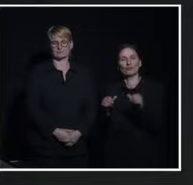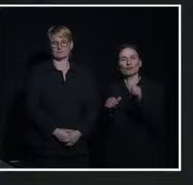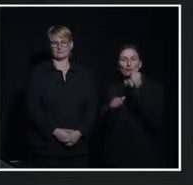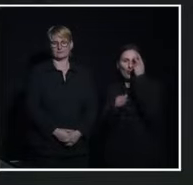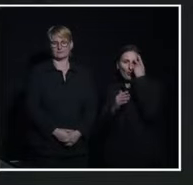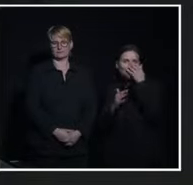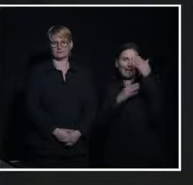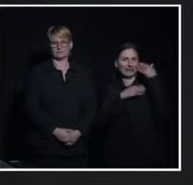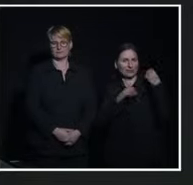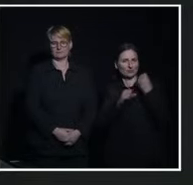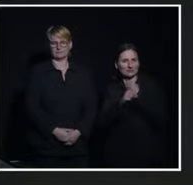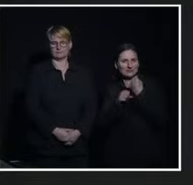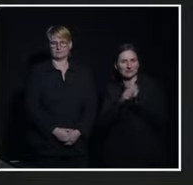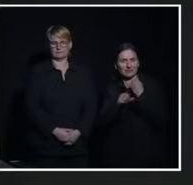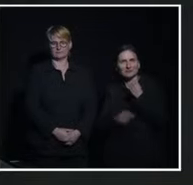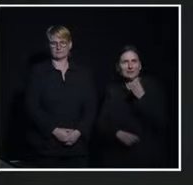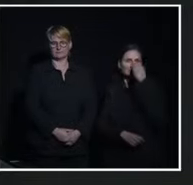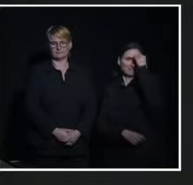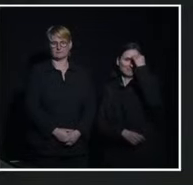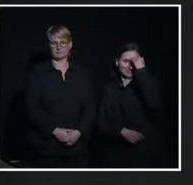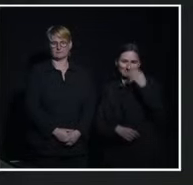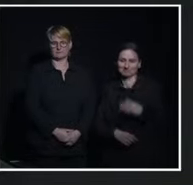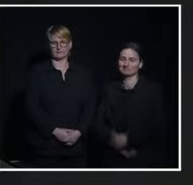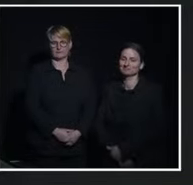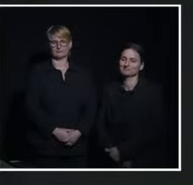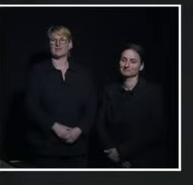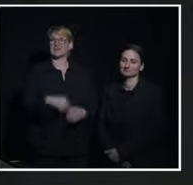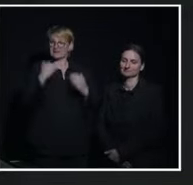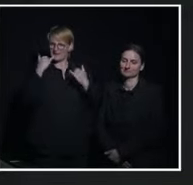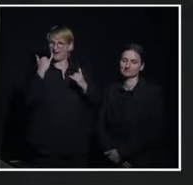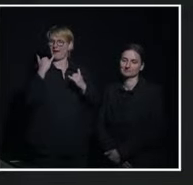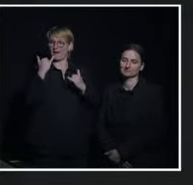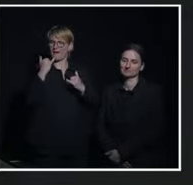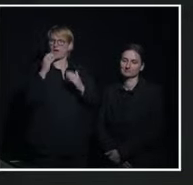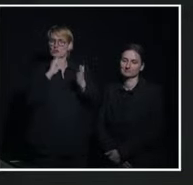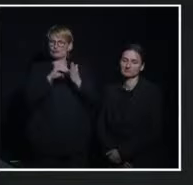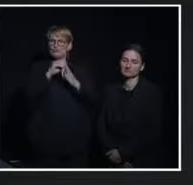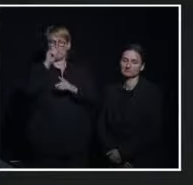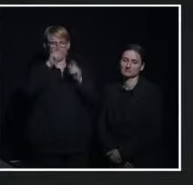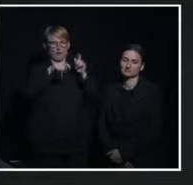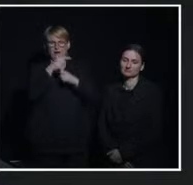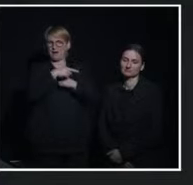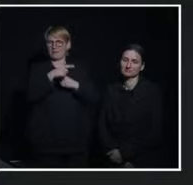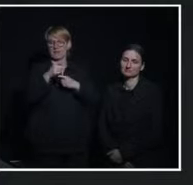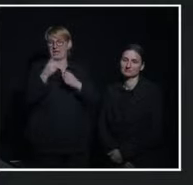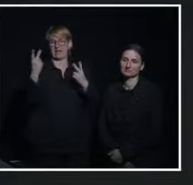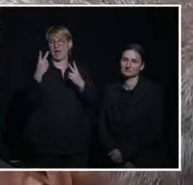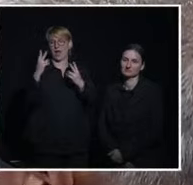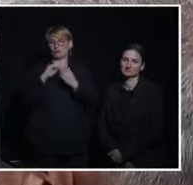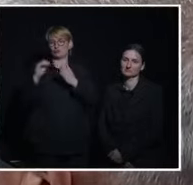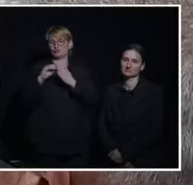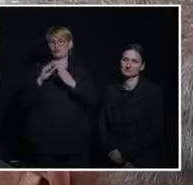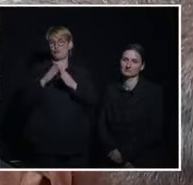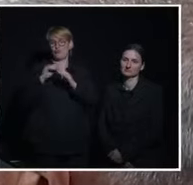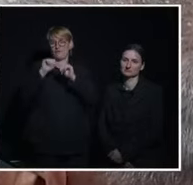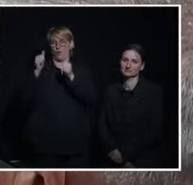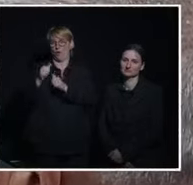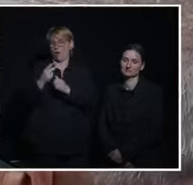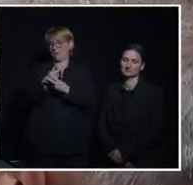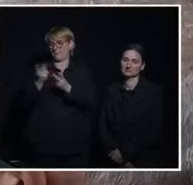Erinnerungsarbeit, die Ihnen besonders aufgefallen ist? Ja, dass Schülerinnen und Schüler aller Schularten sich